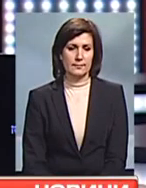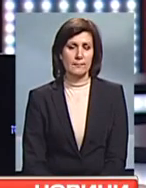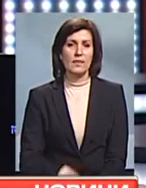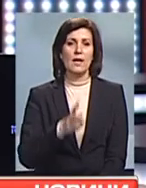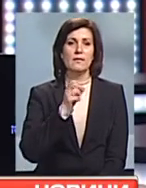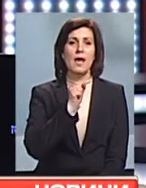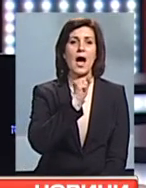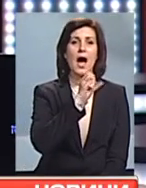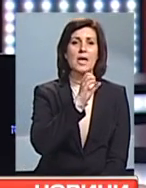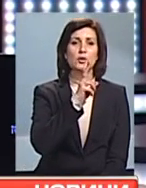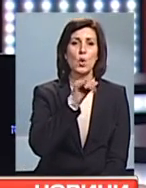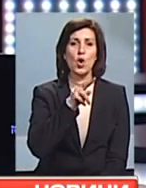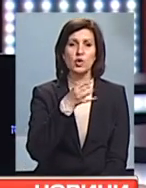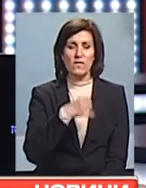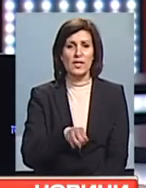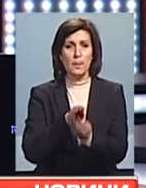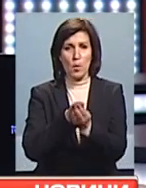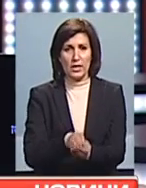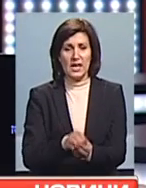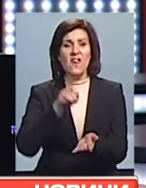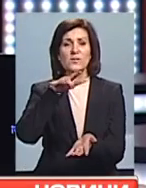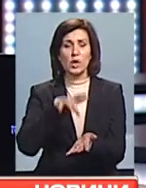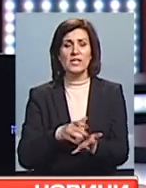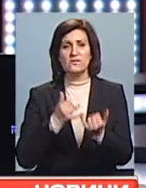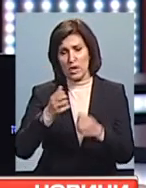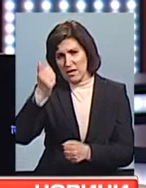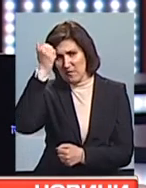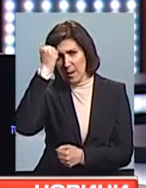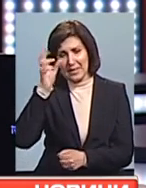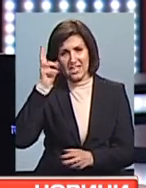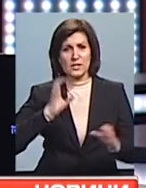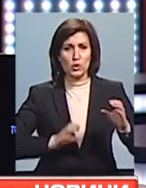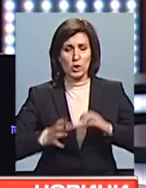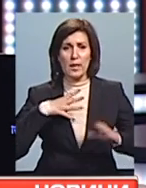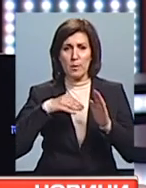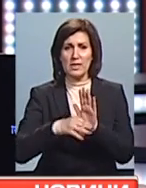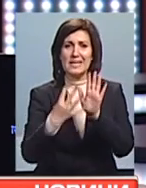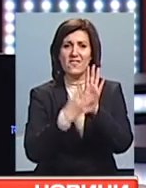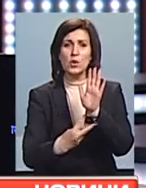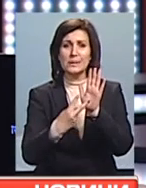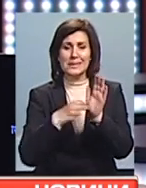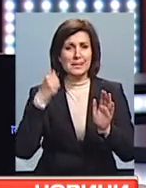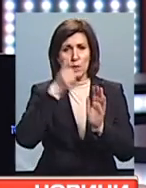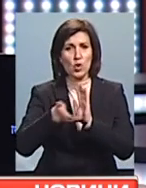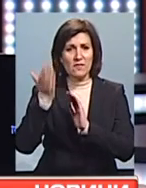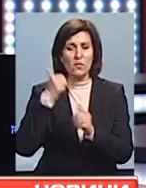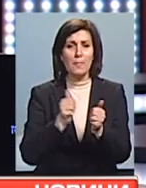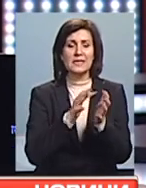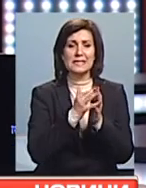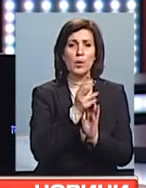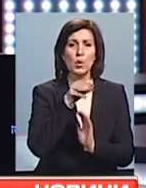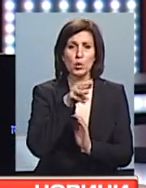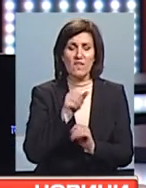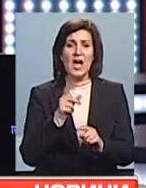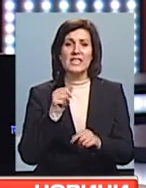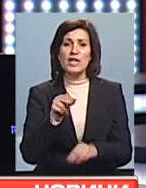на скольдовій могилі в столиці вшанували пам'ять Київських студентів полеглих 97 років тому під селом крути на Чернігівщині у бою з